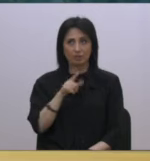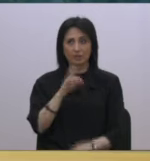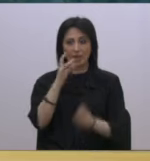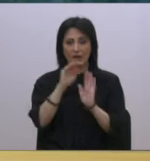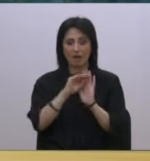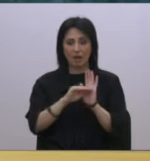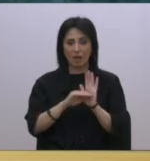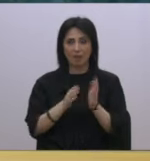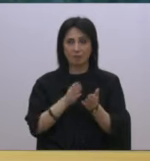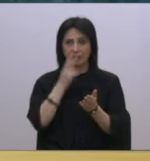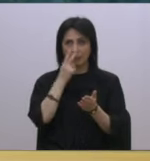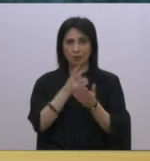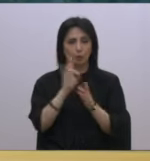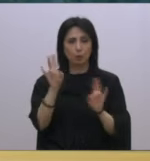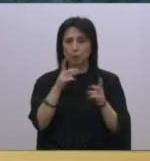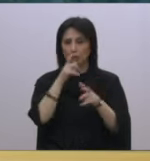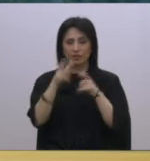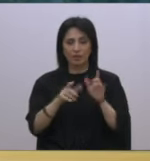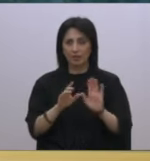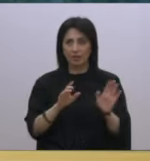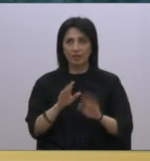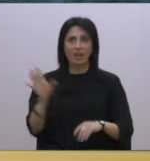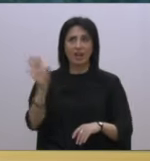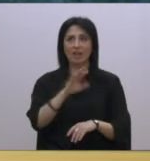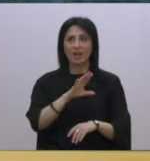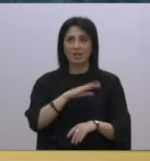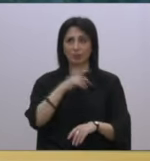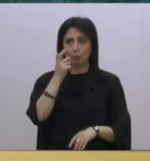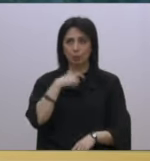регламенты с михедит, ну кури харт адгилда,